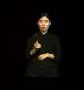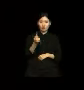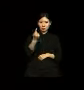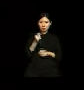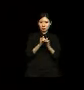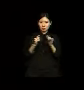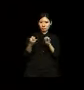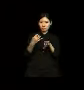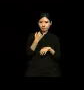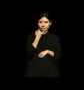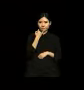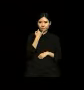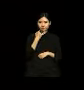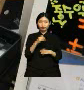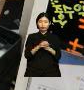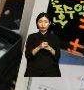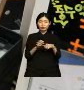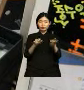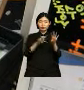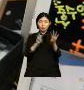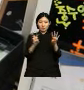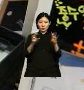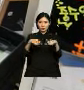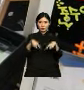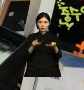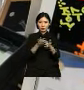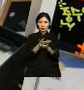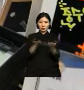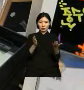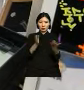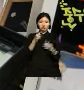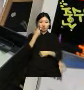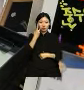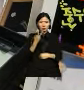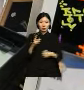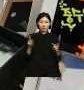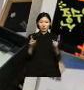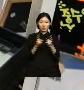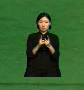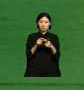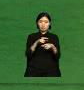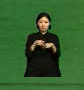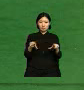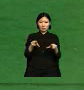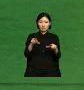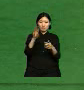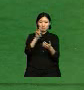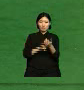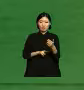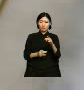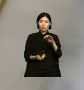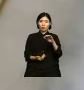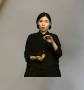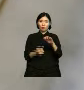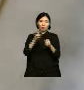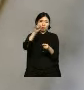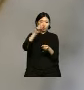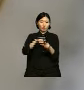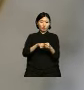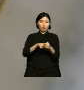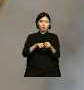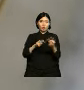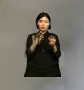좋습니다 지난 4월 30일 발행 됐고 그로부터 두 달 여만에 일반 발행 목표액 40억 원을 훌쩍